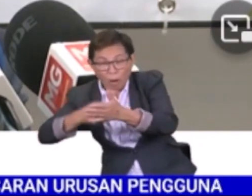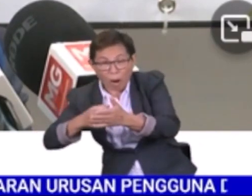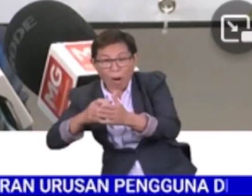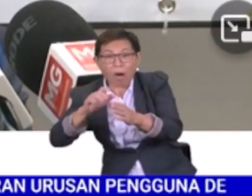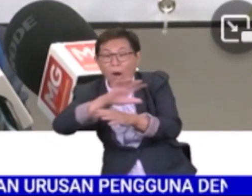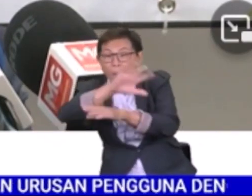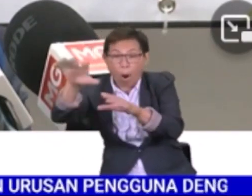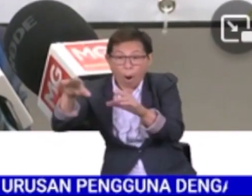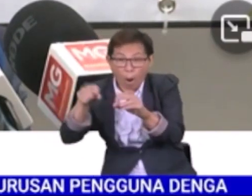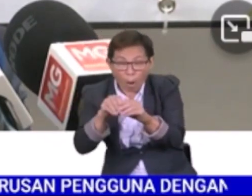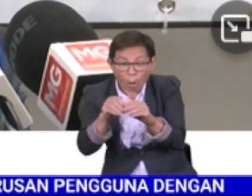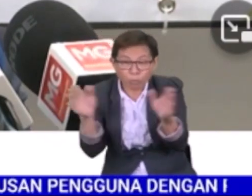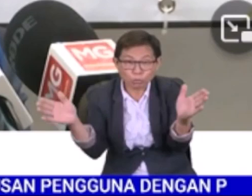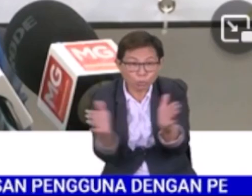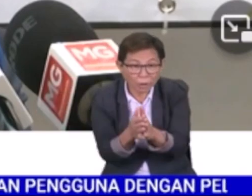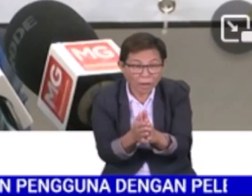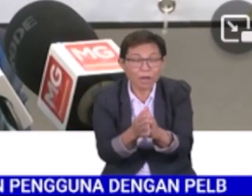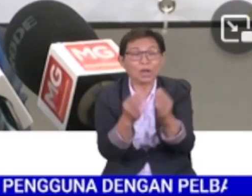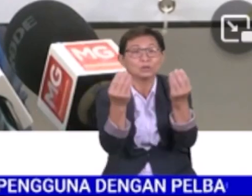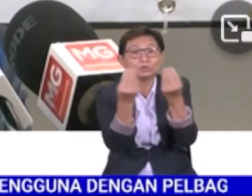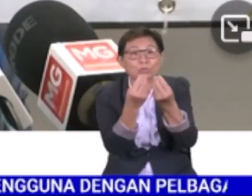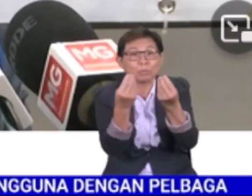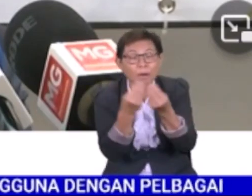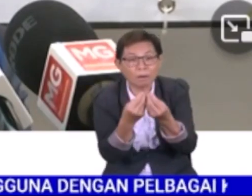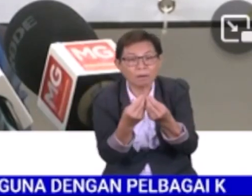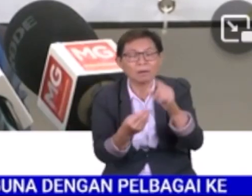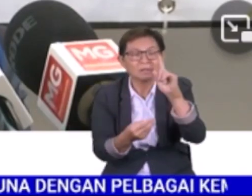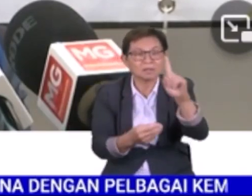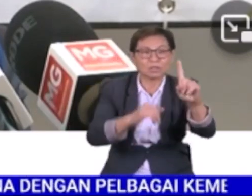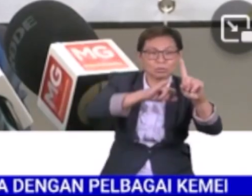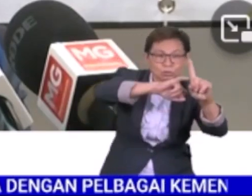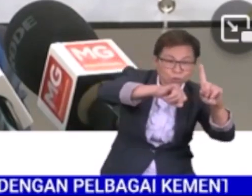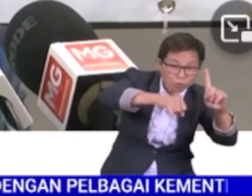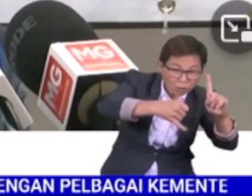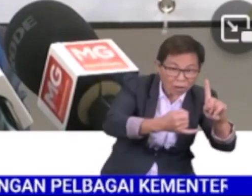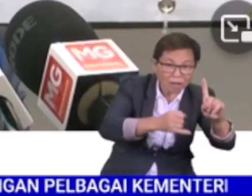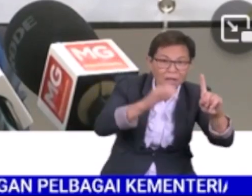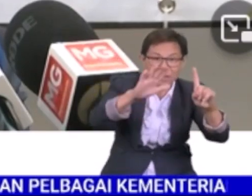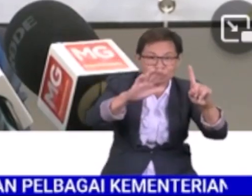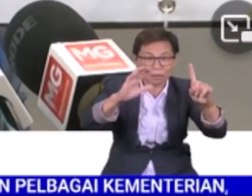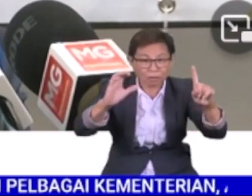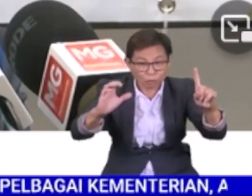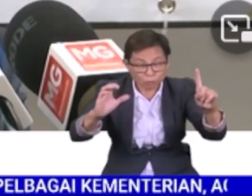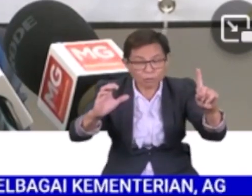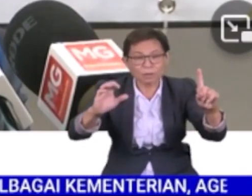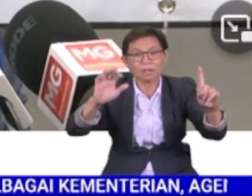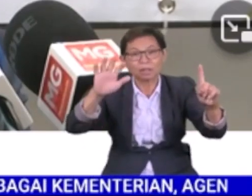Cukai dianggarkan berjumlah 1 juta 551.000